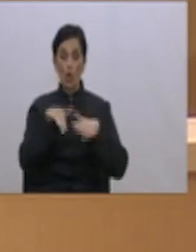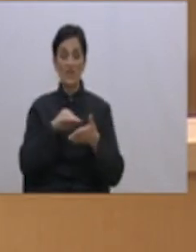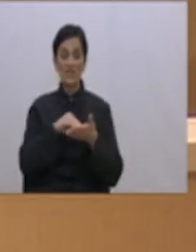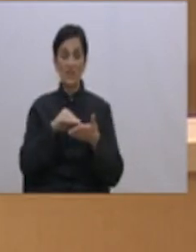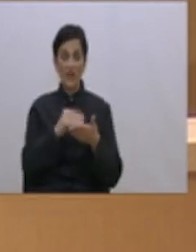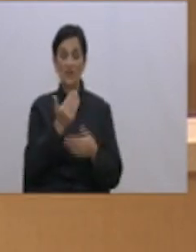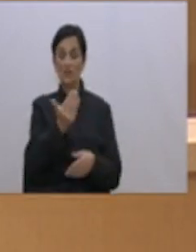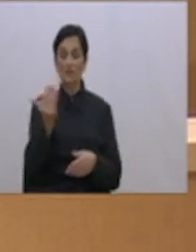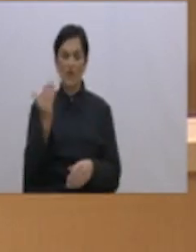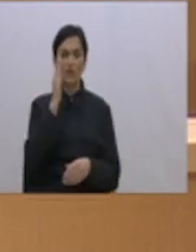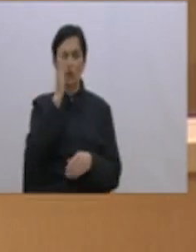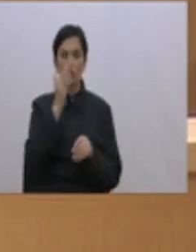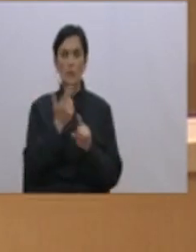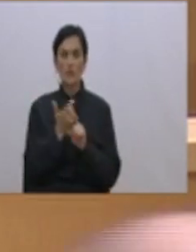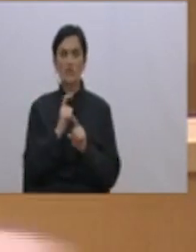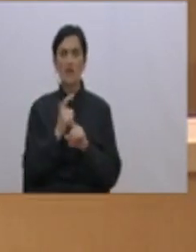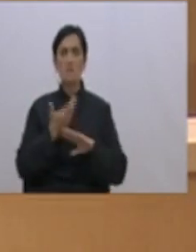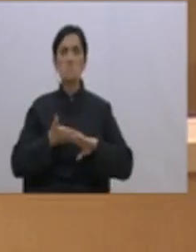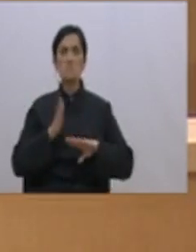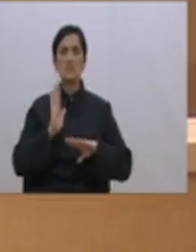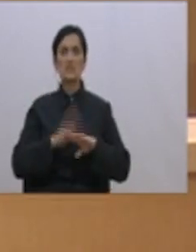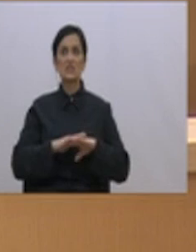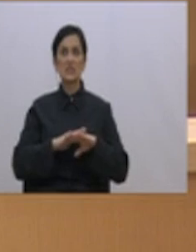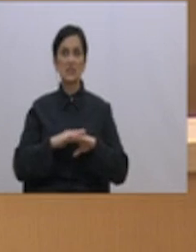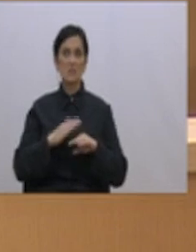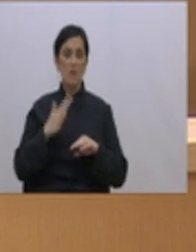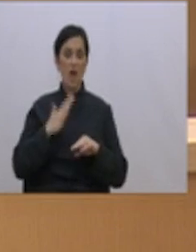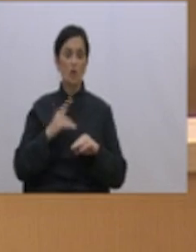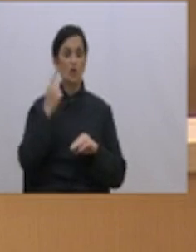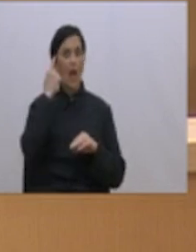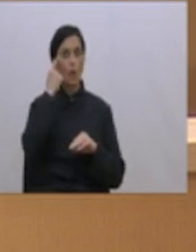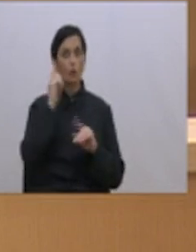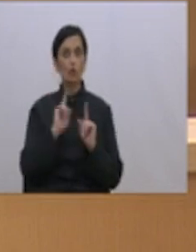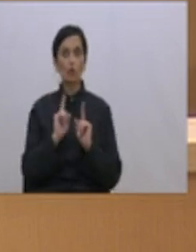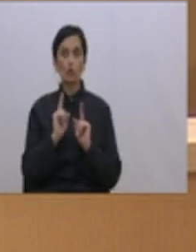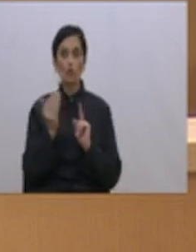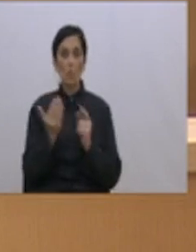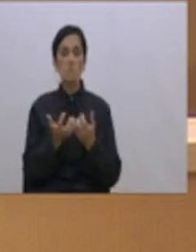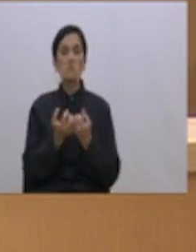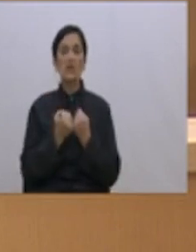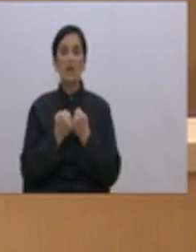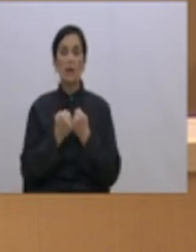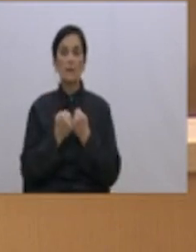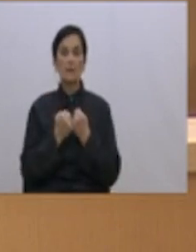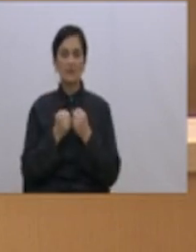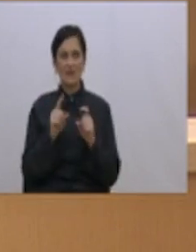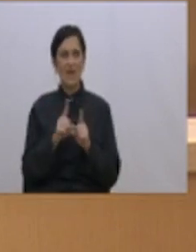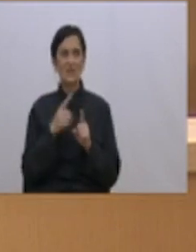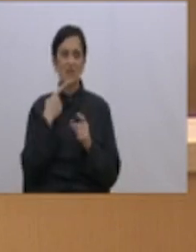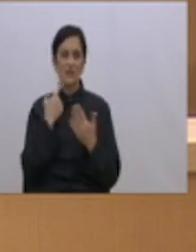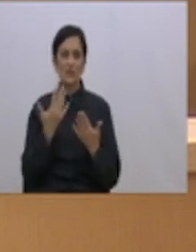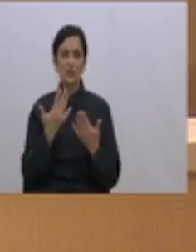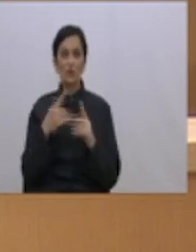იქნებოდა ძალიან მძიმედ გადასატანი, ვინაიდან გეგონათ, რომ მიიღებდით ასე ვთქვათ,